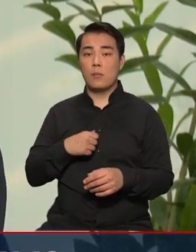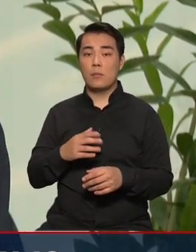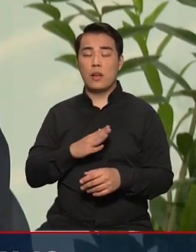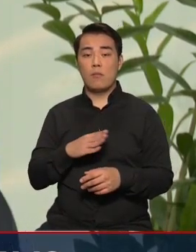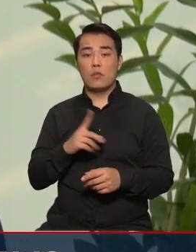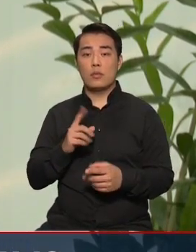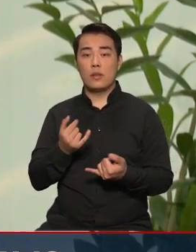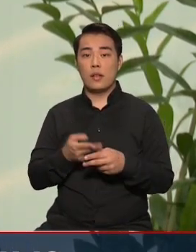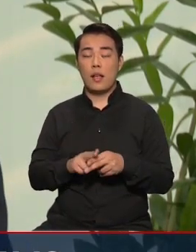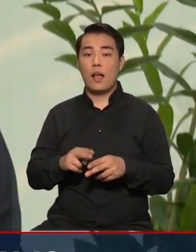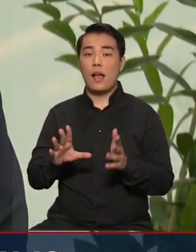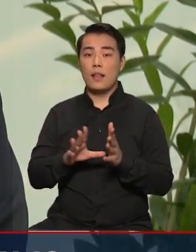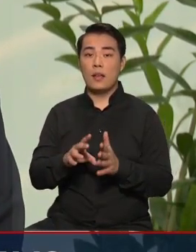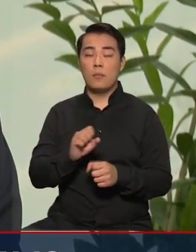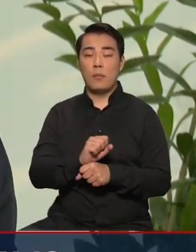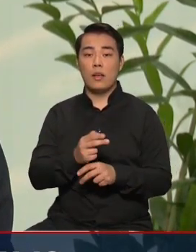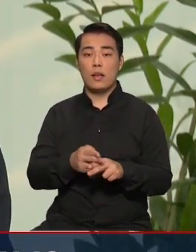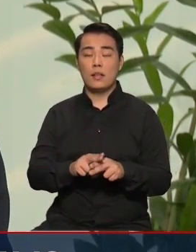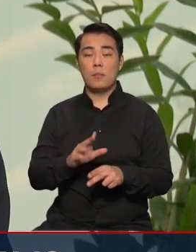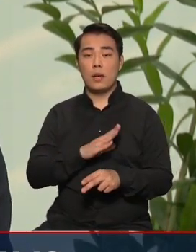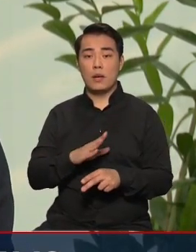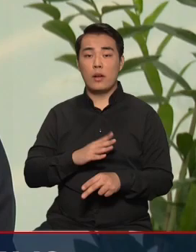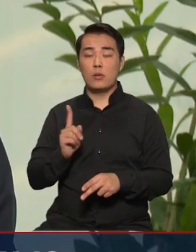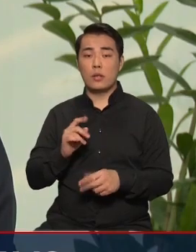жатады. Бұл тұста енді электромобильдерді бәлкім бір